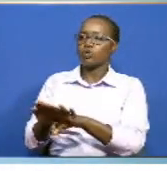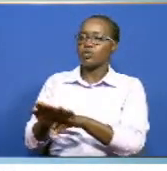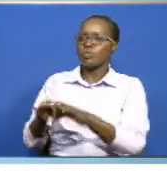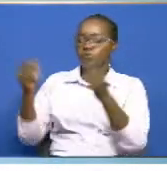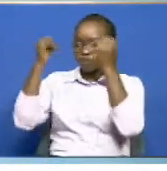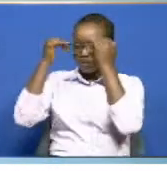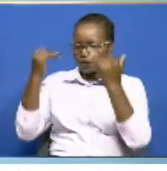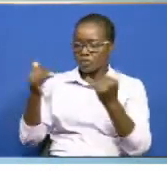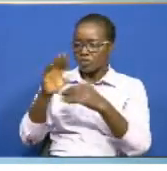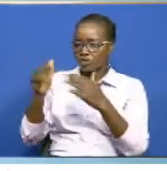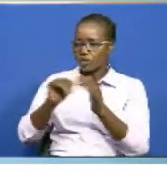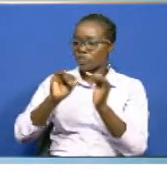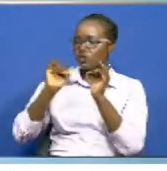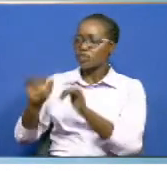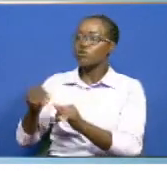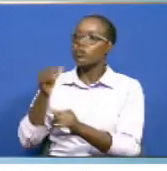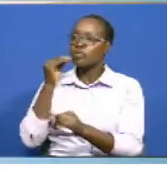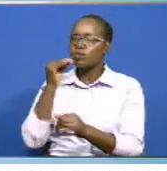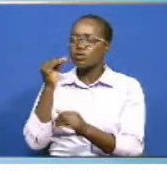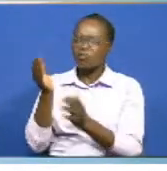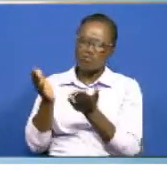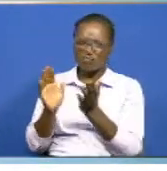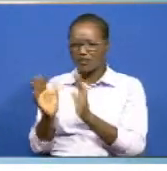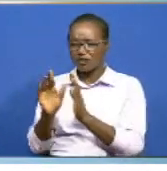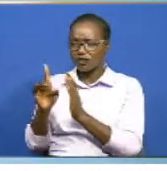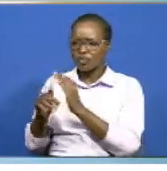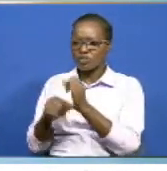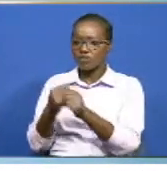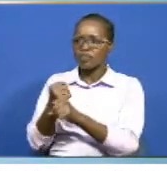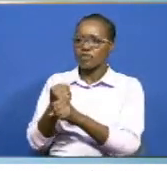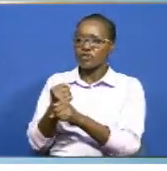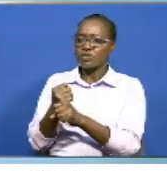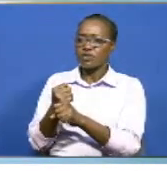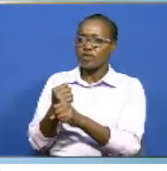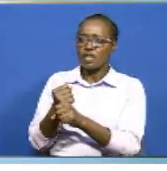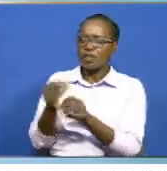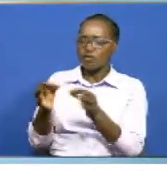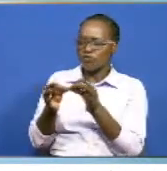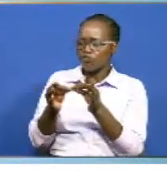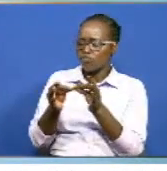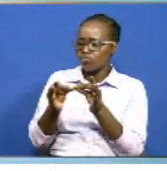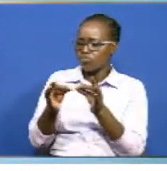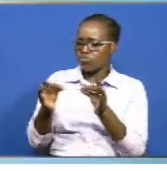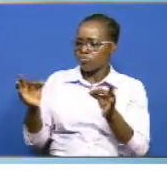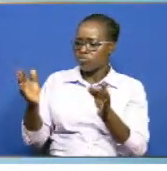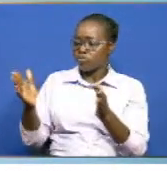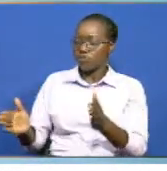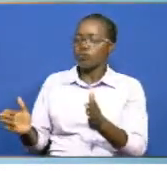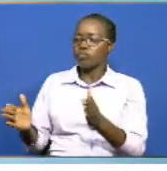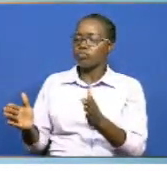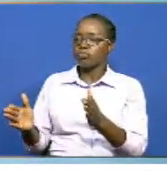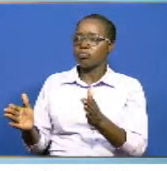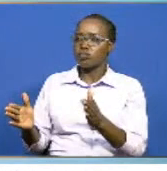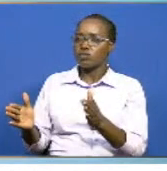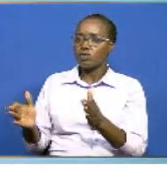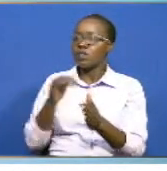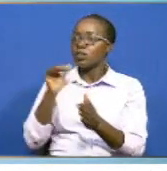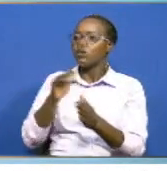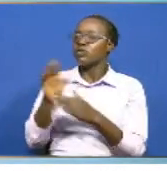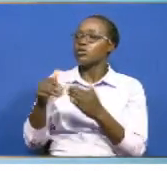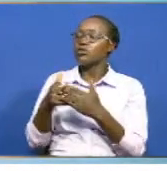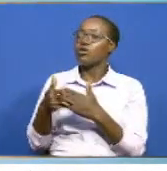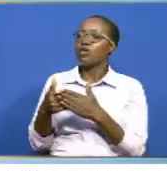kwa muda wa tuseme mwaka moja. Kwa huu muda wote hao wanafunzi sio wote walikuwa